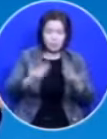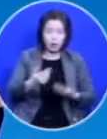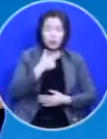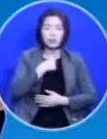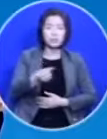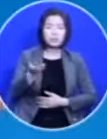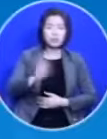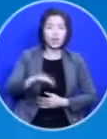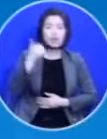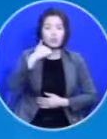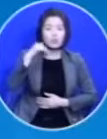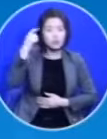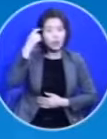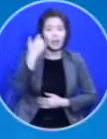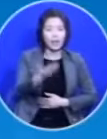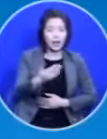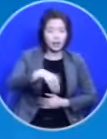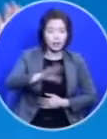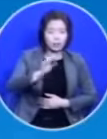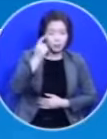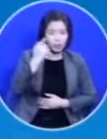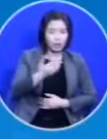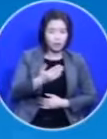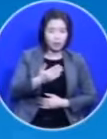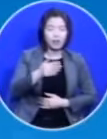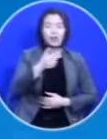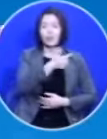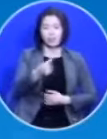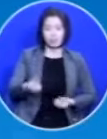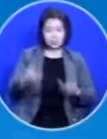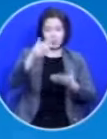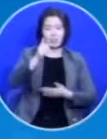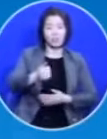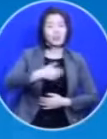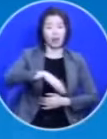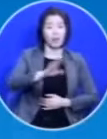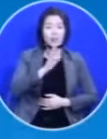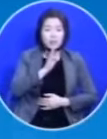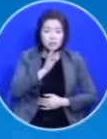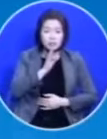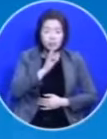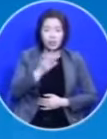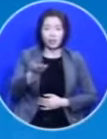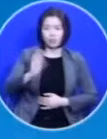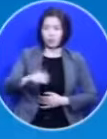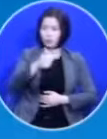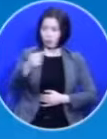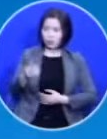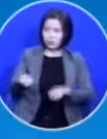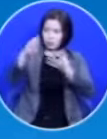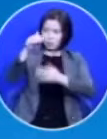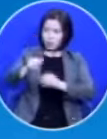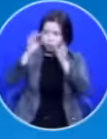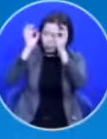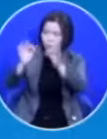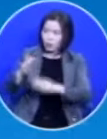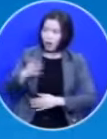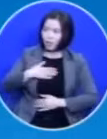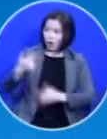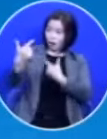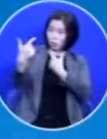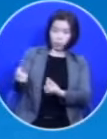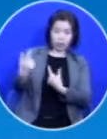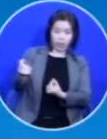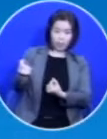가야 됩니까 대제사장에게 가야죠 그런데 대제사장을 보니까 나랑